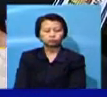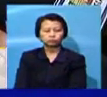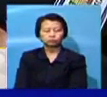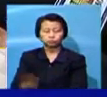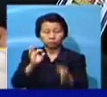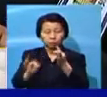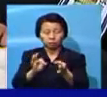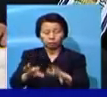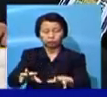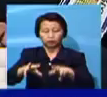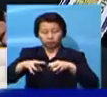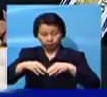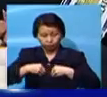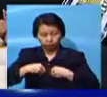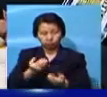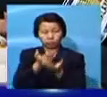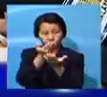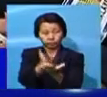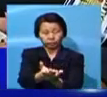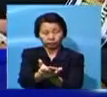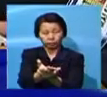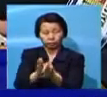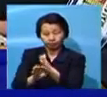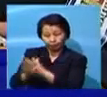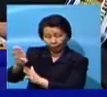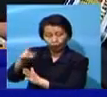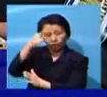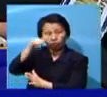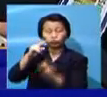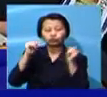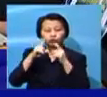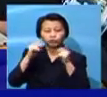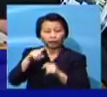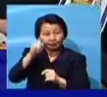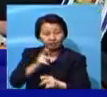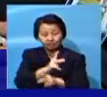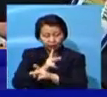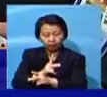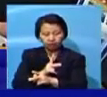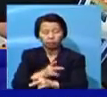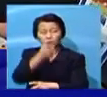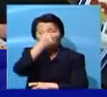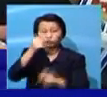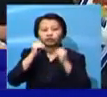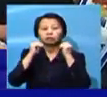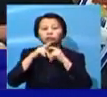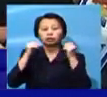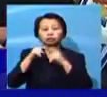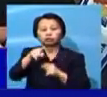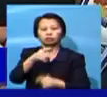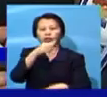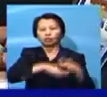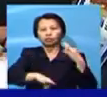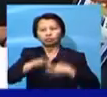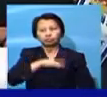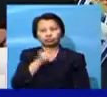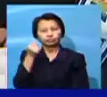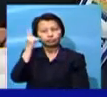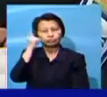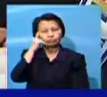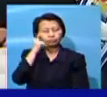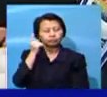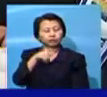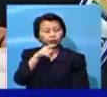menerima cadangan pembangunan daripada pihak swasta sebab pihak swasta mereka profit making